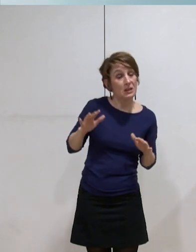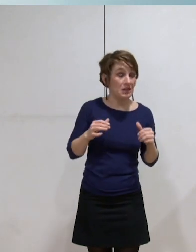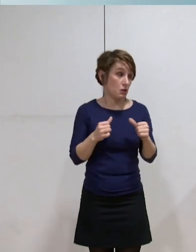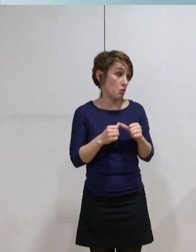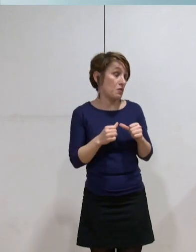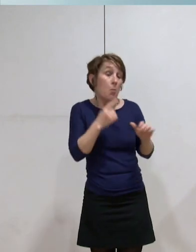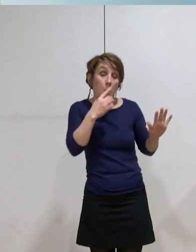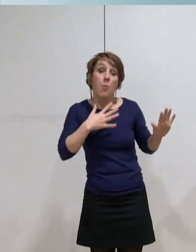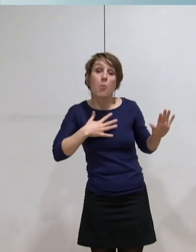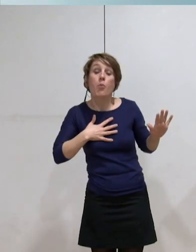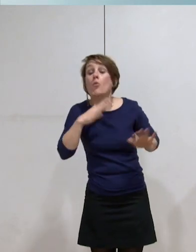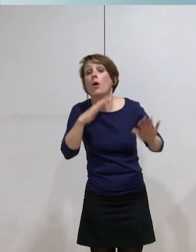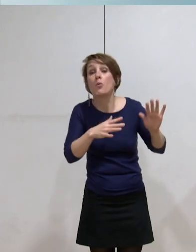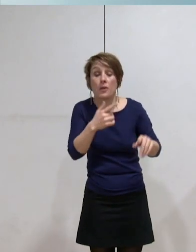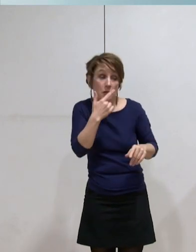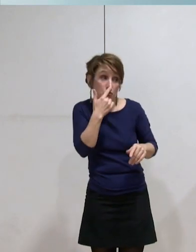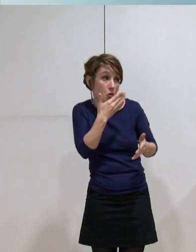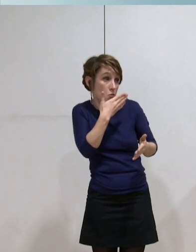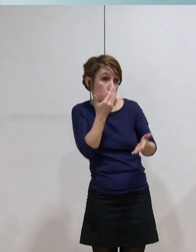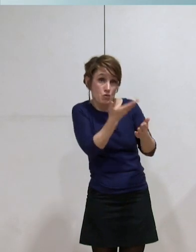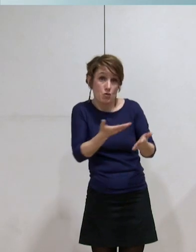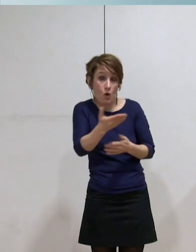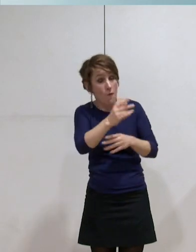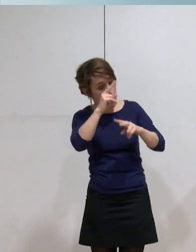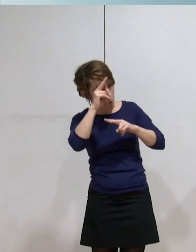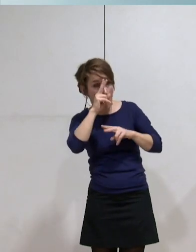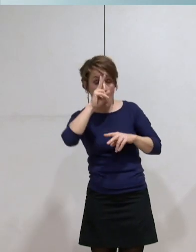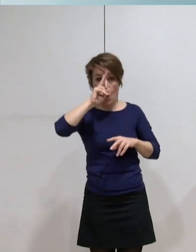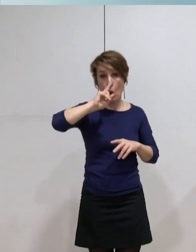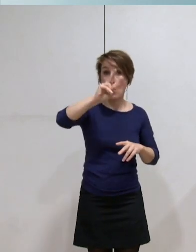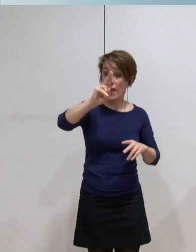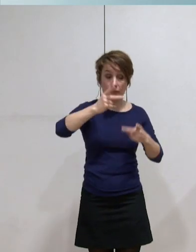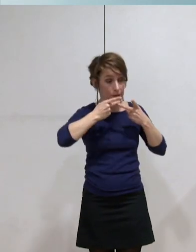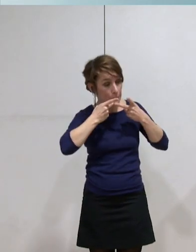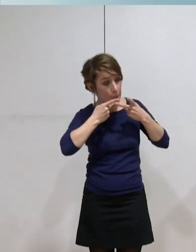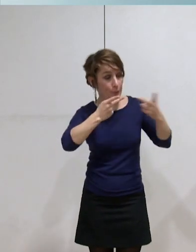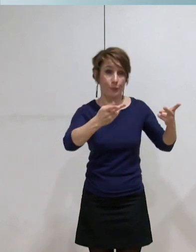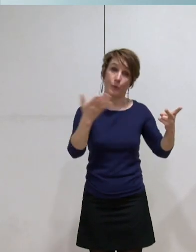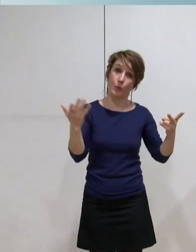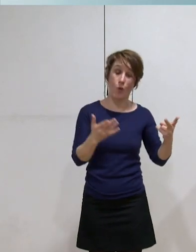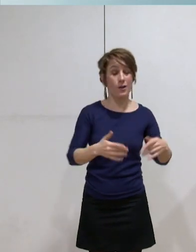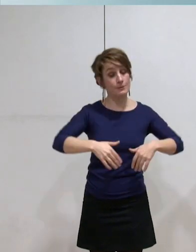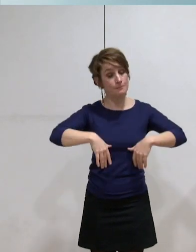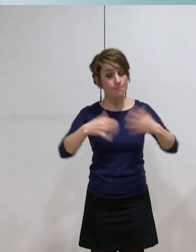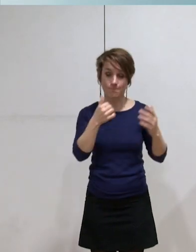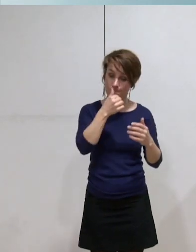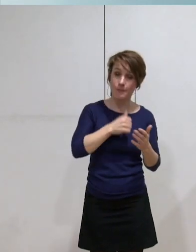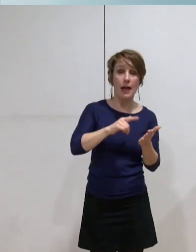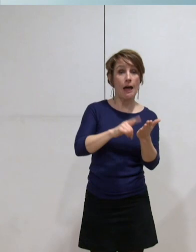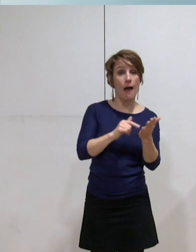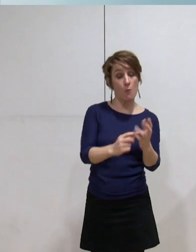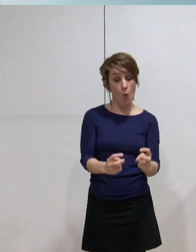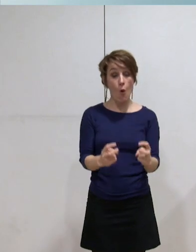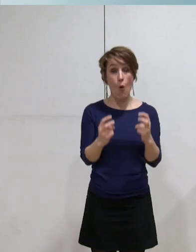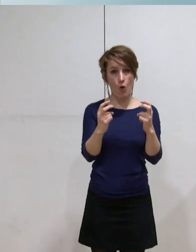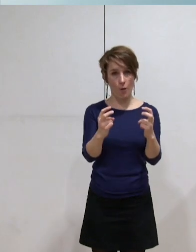courageux plus honnête intellectuellement de procéder à une augmentation des impôts plutôt qu'à une